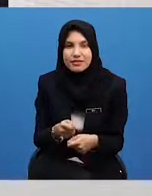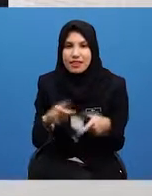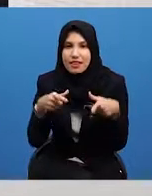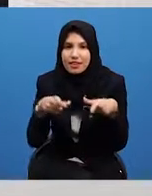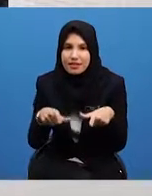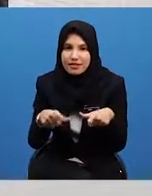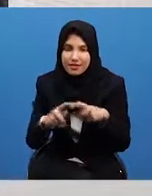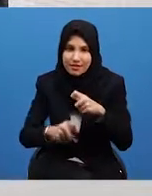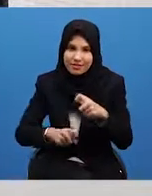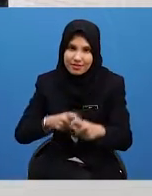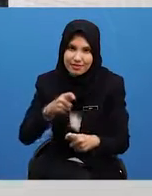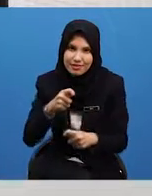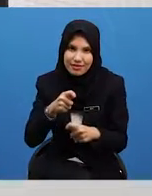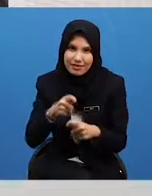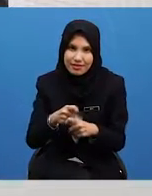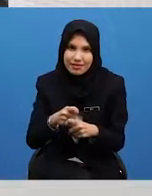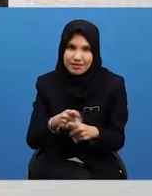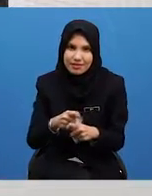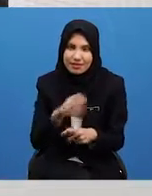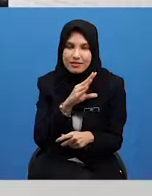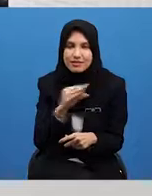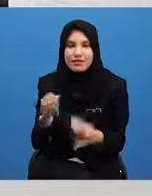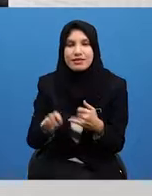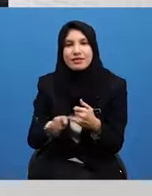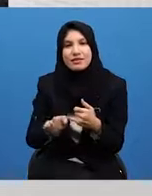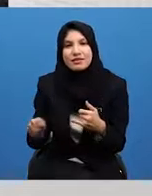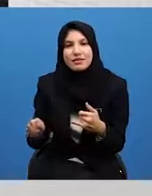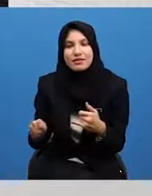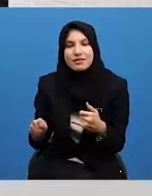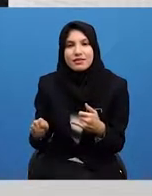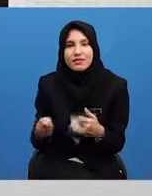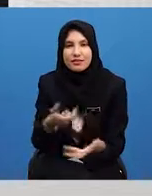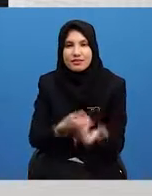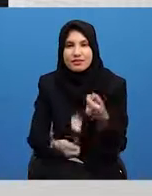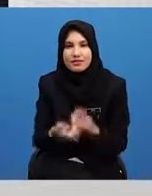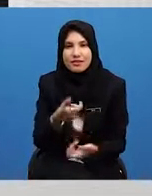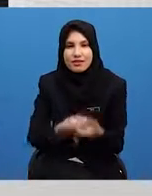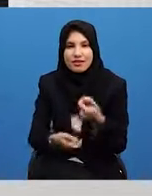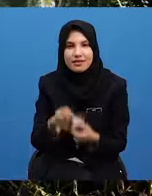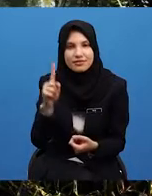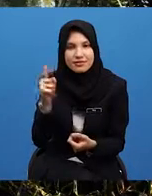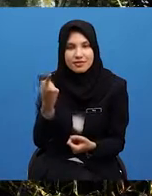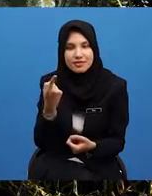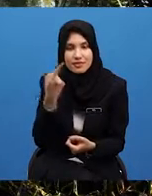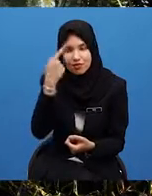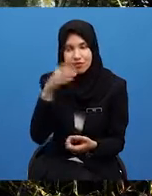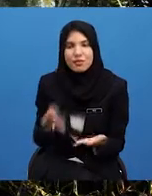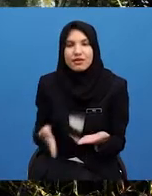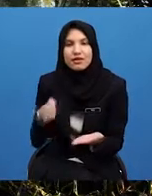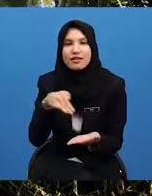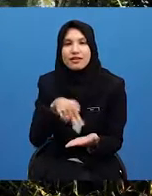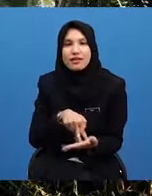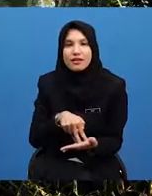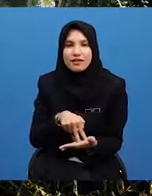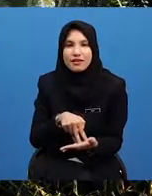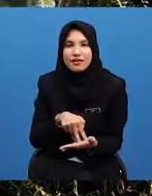dipasangkan sebuah takal dan tali hanya ditarikkan sahaja untuk